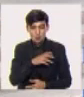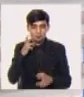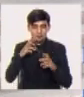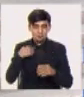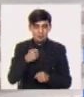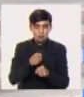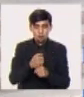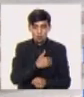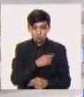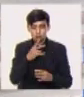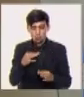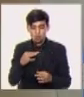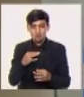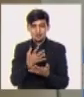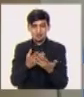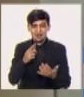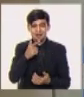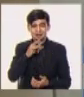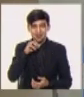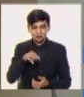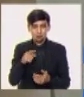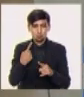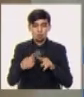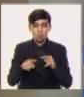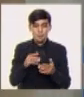масштабно, но выигрывают только разовые гранты на отдельные проекты.